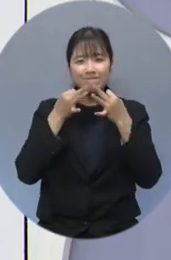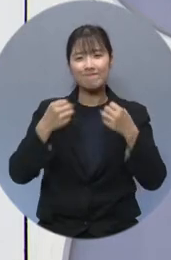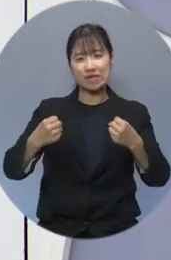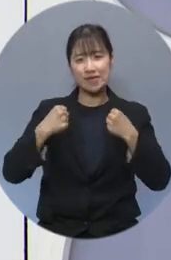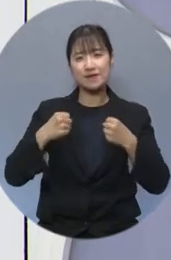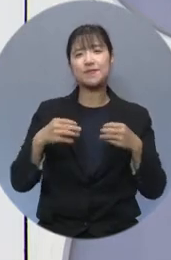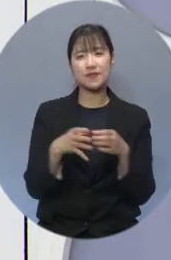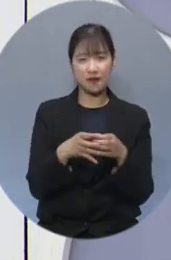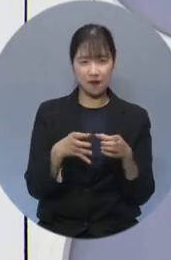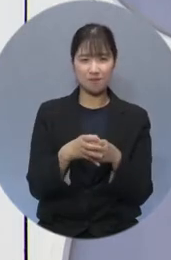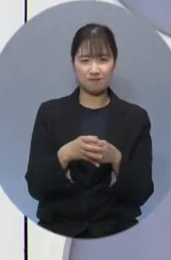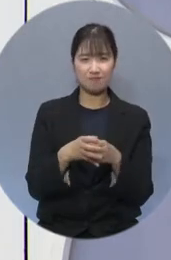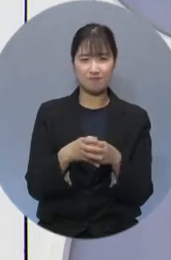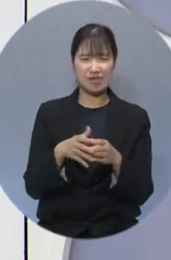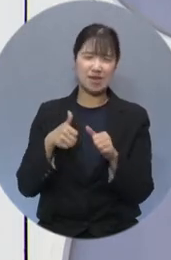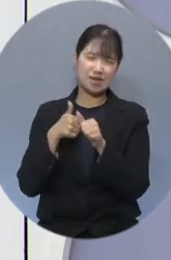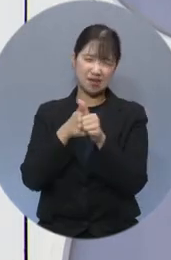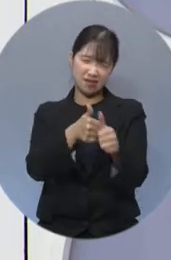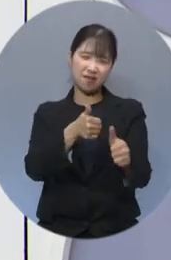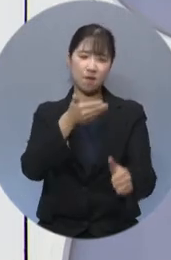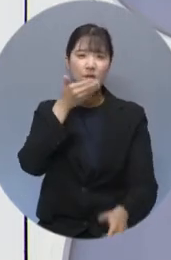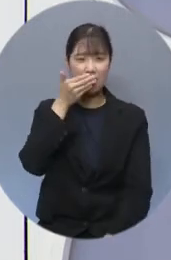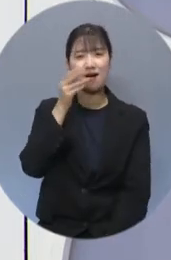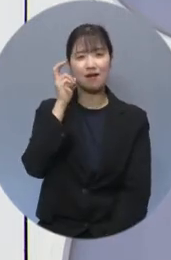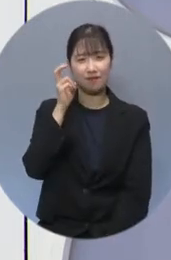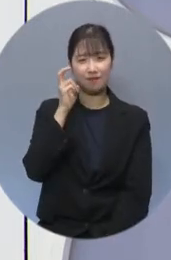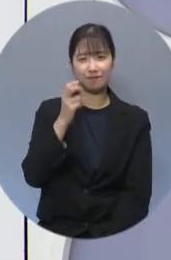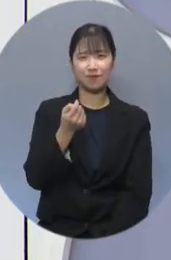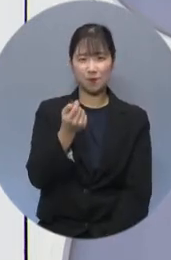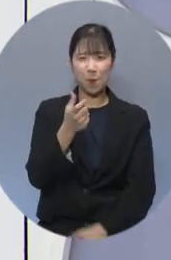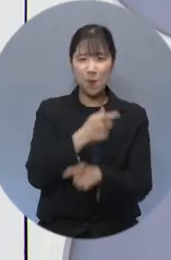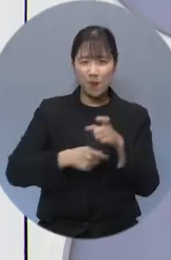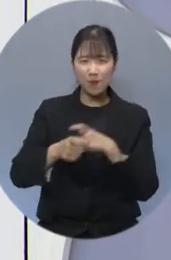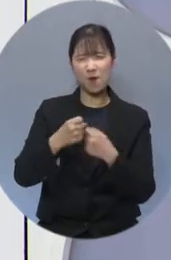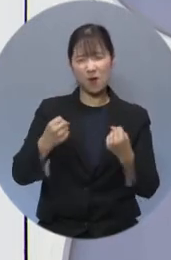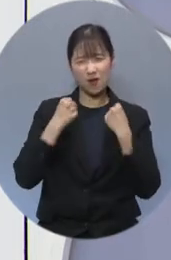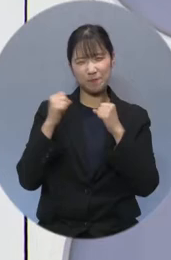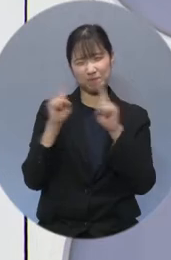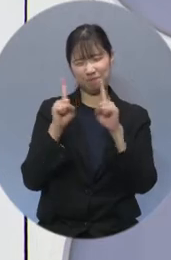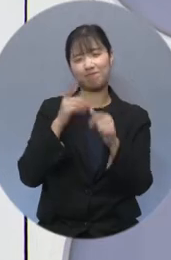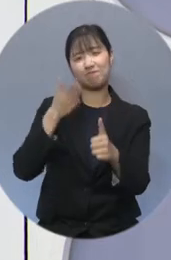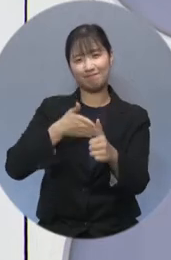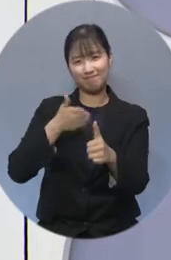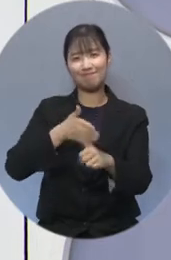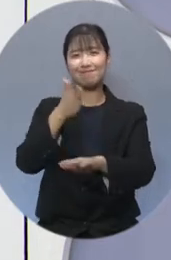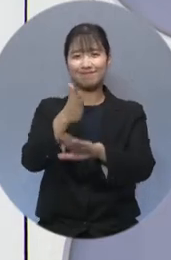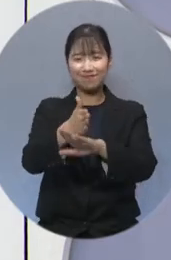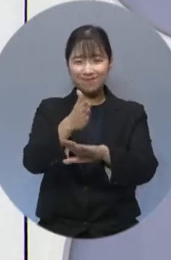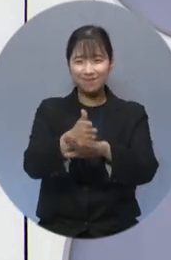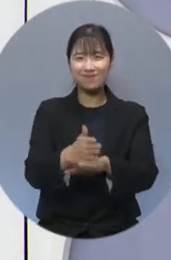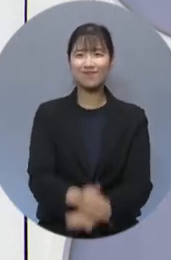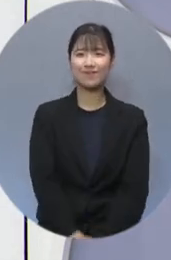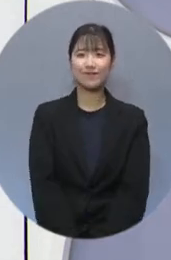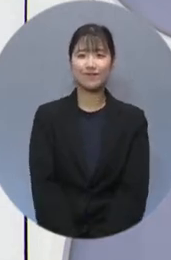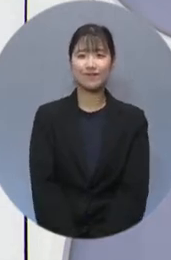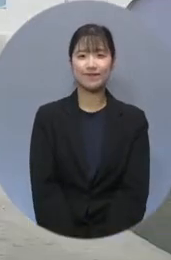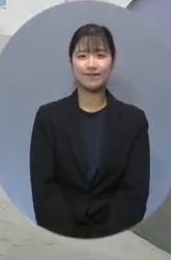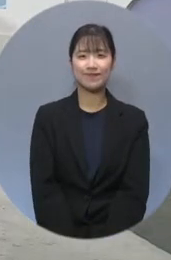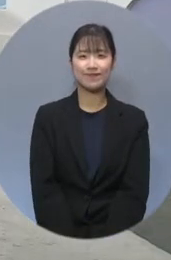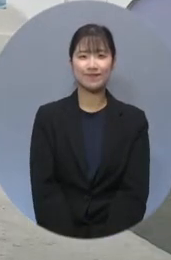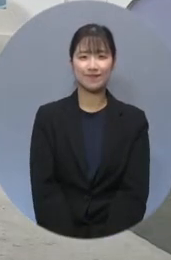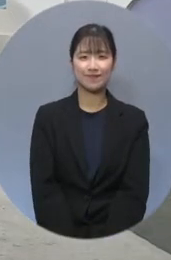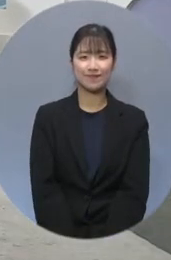합치면 못 이겨낼 그런 어려움이 없다고 생각합니다. 조금만 더 힘을 내주십시오. 네, 감사합니다.